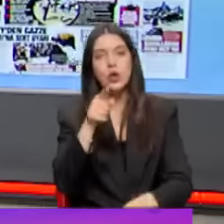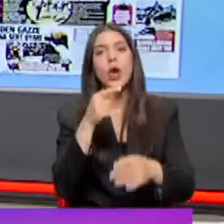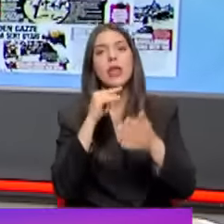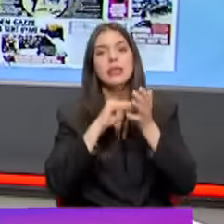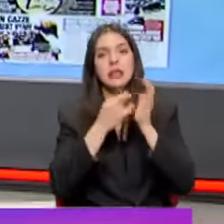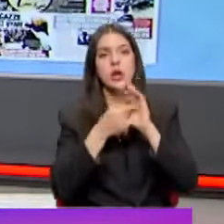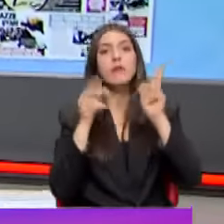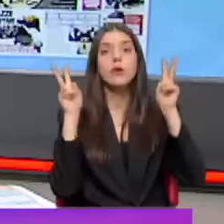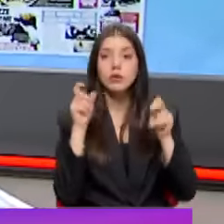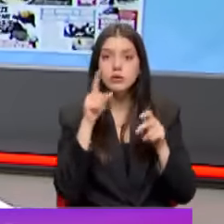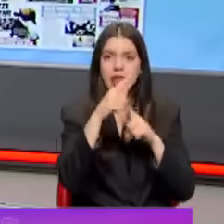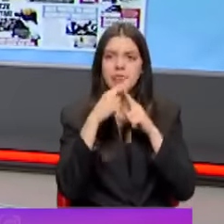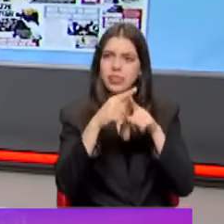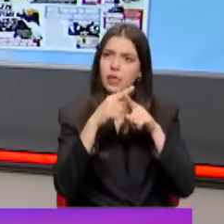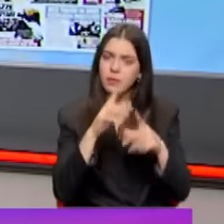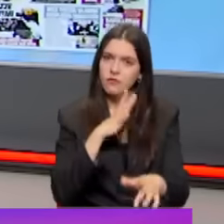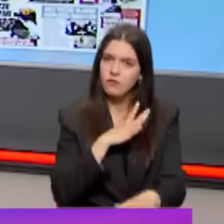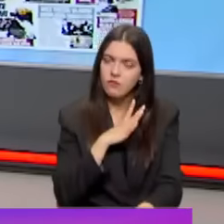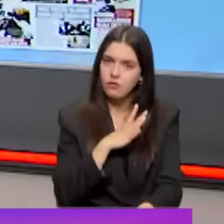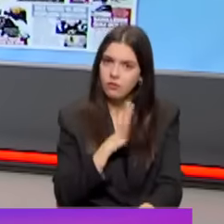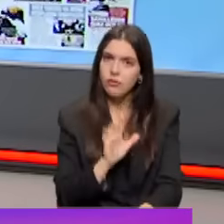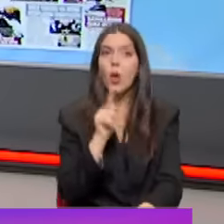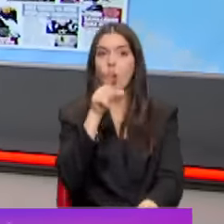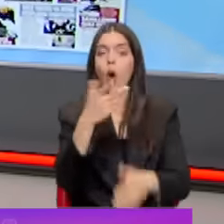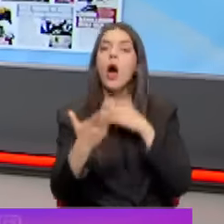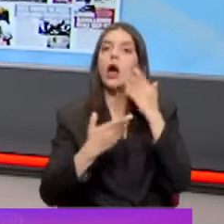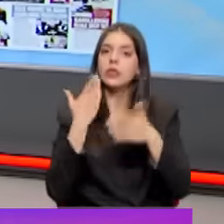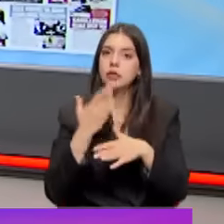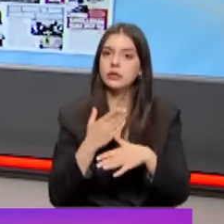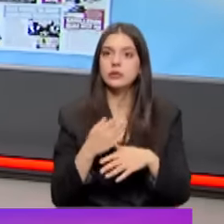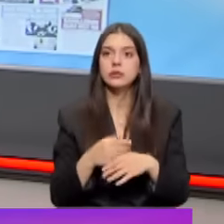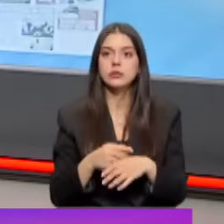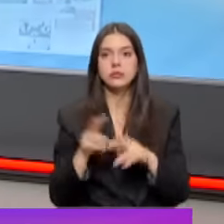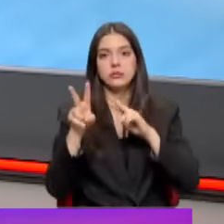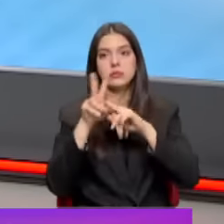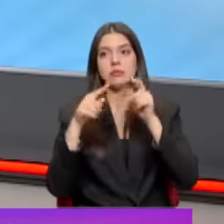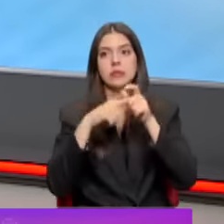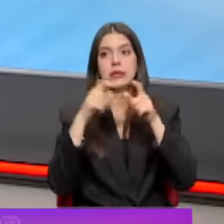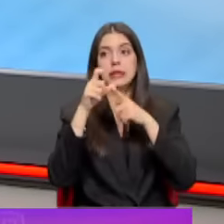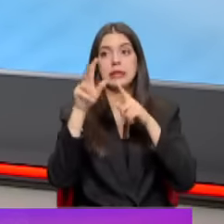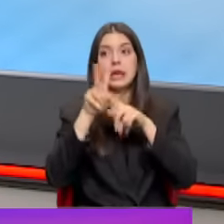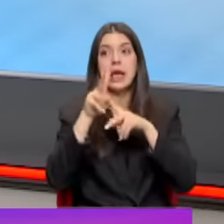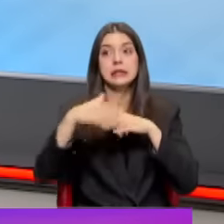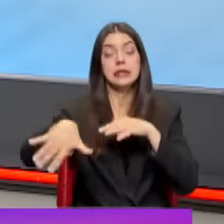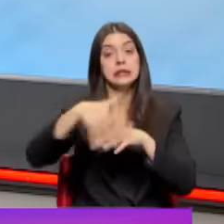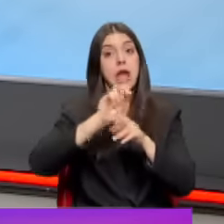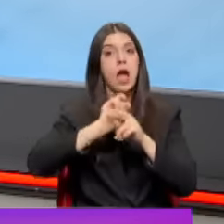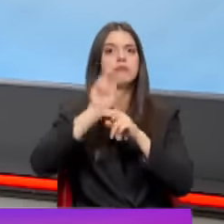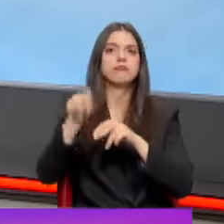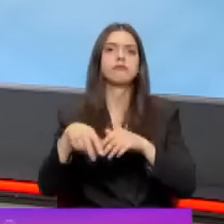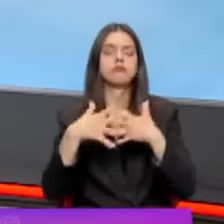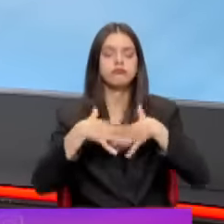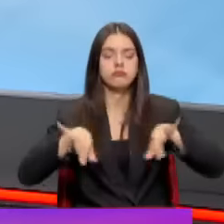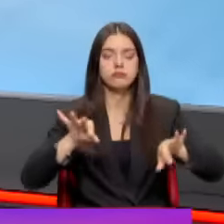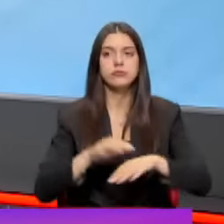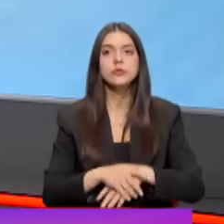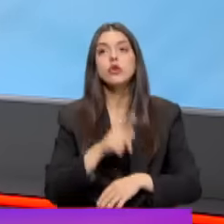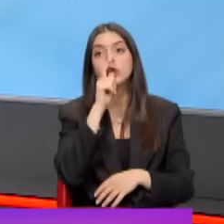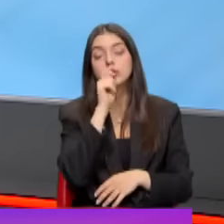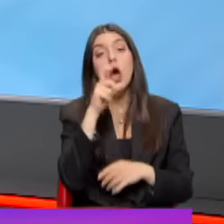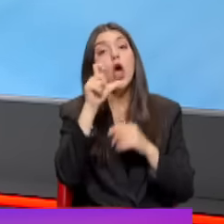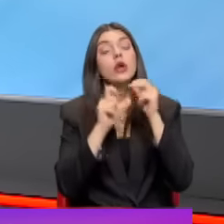meselesine tepki gösterenler var ondan bahsedeceğiz KESK sahaya indi sevgili izleyenler Sözcü gazetesi de